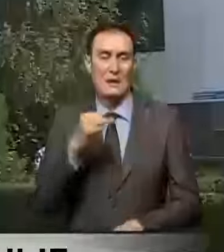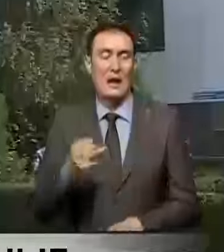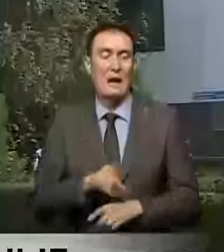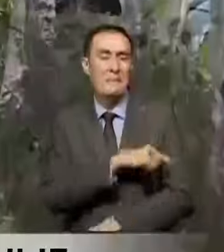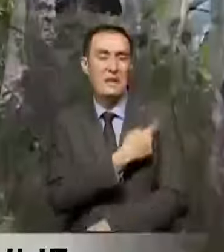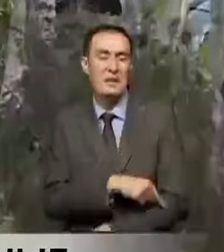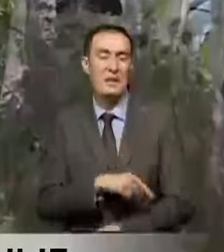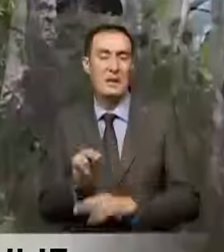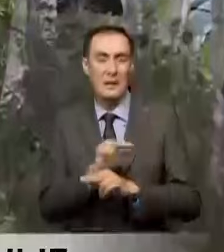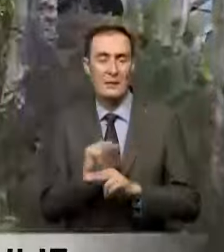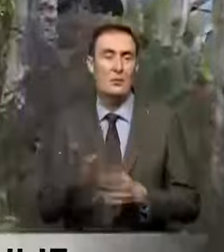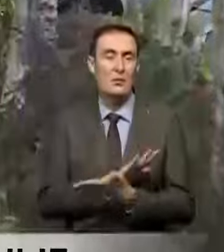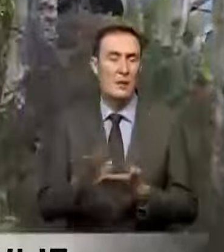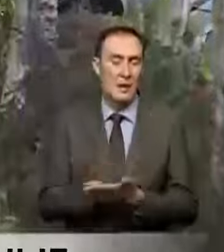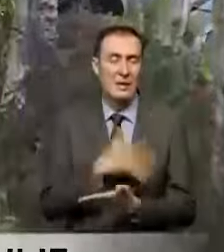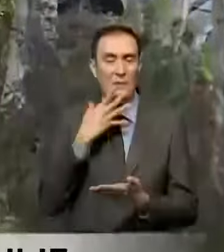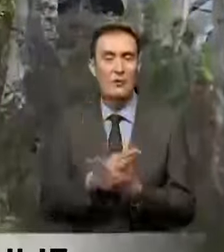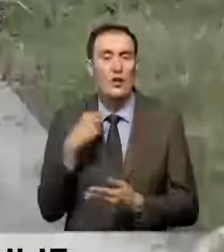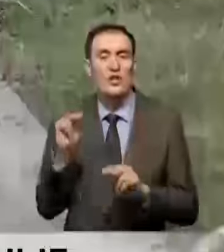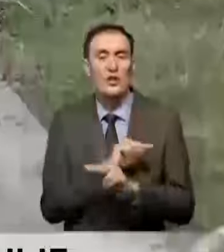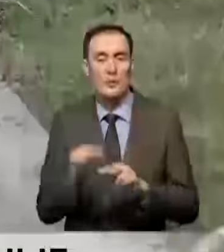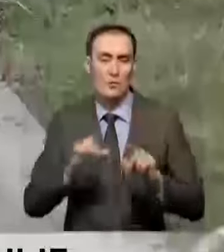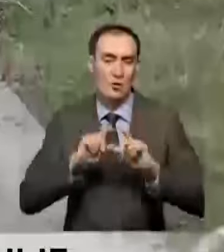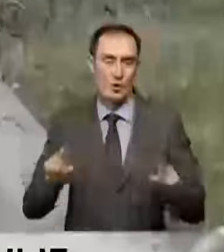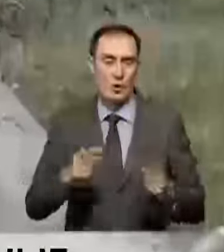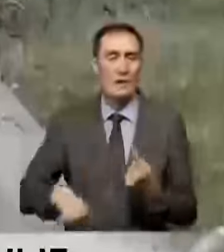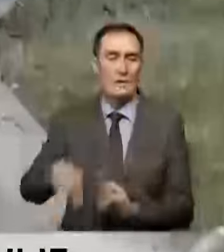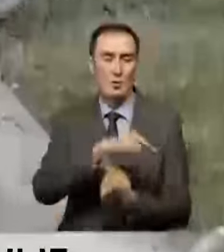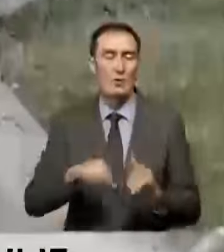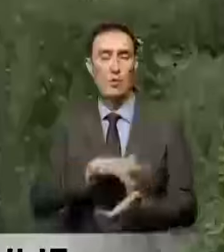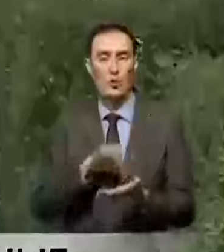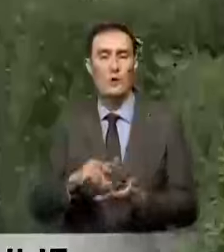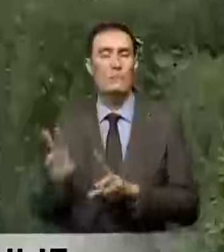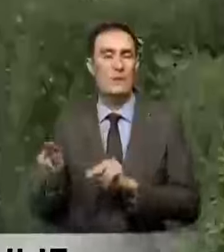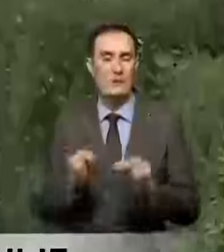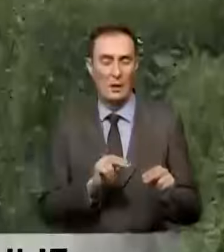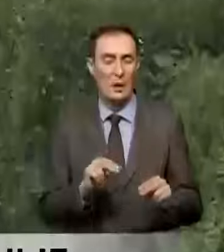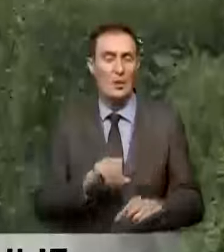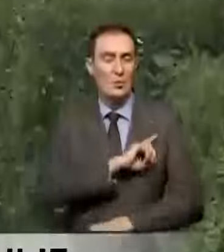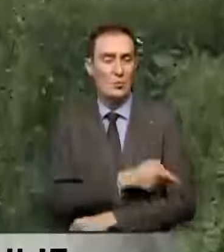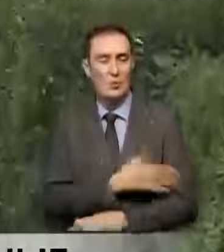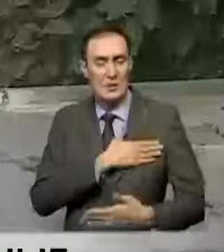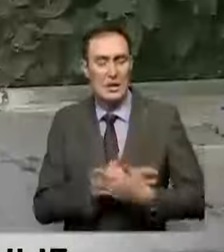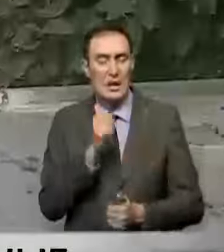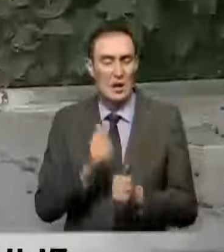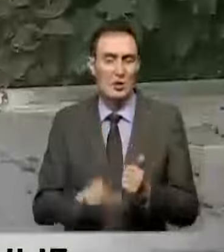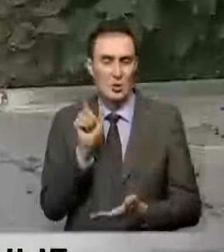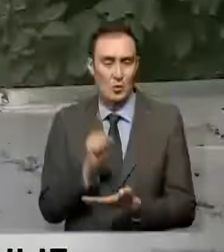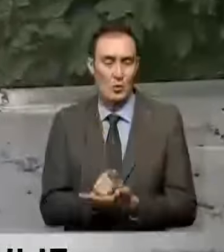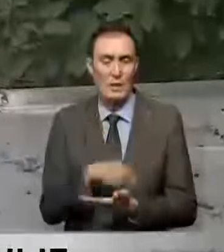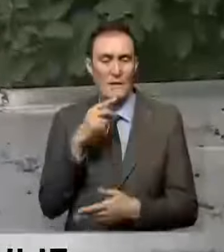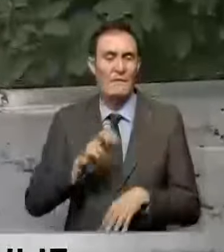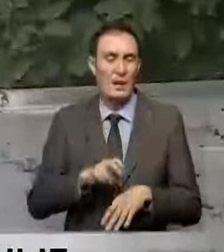частной клиники убирали территорию возле своего лечебного учреждения. Чтобы город процветал, усилия должен приложить каждый житель,